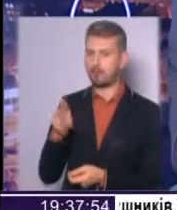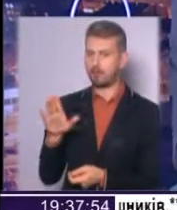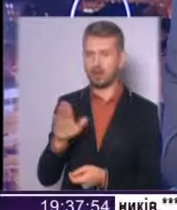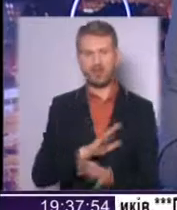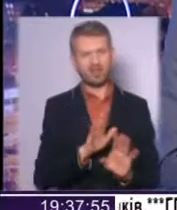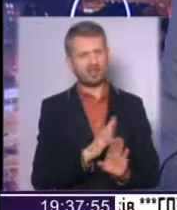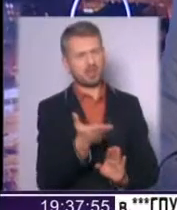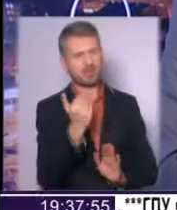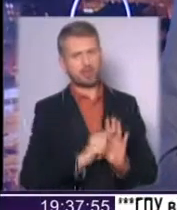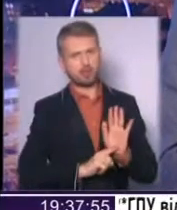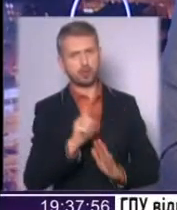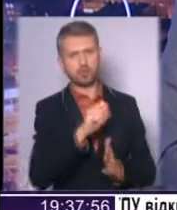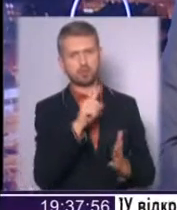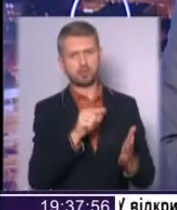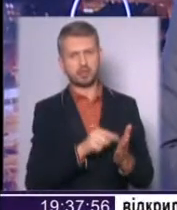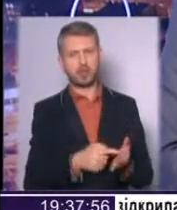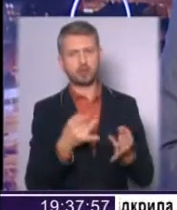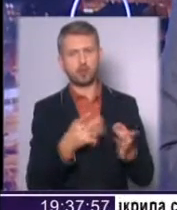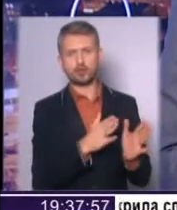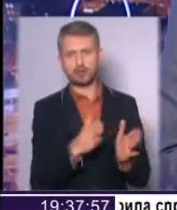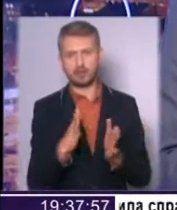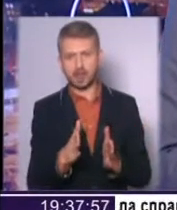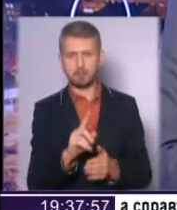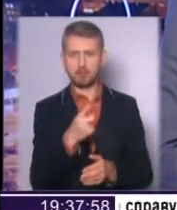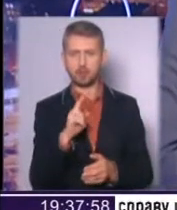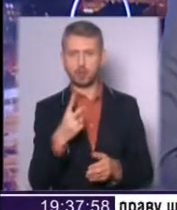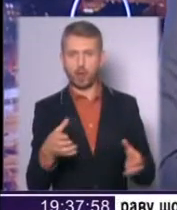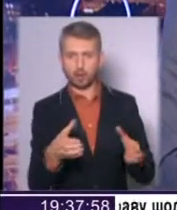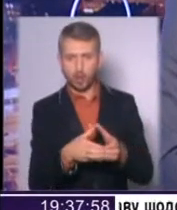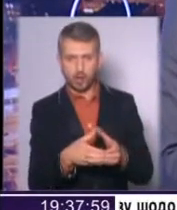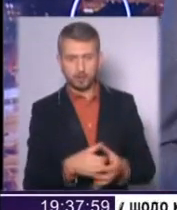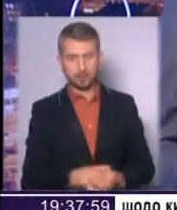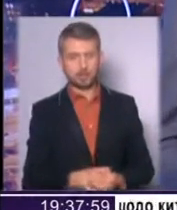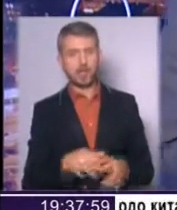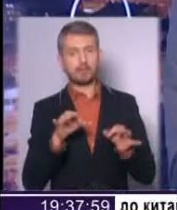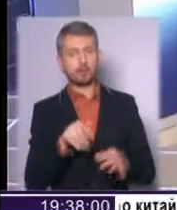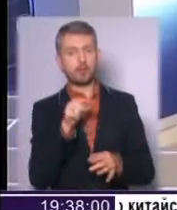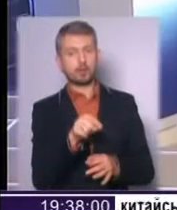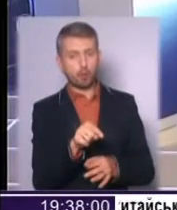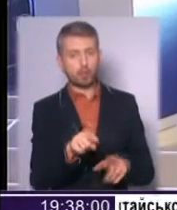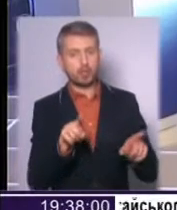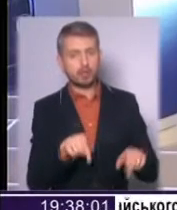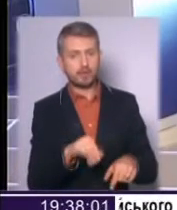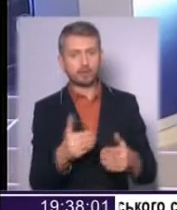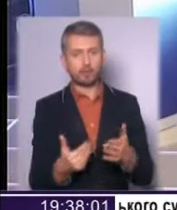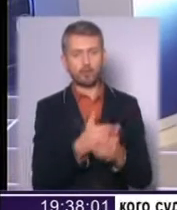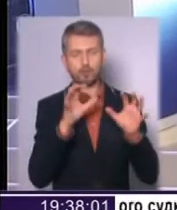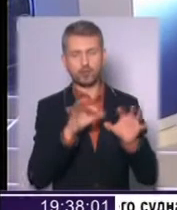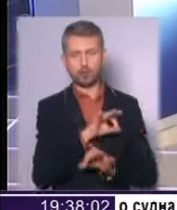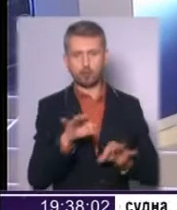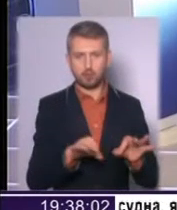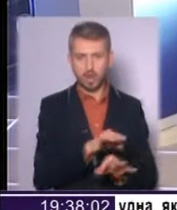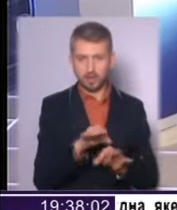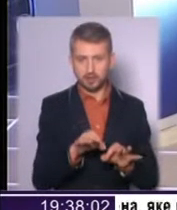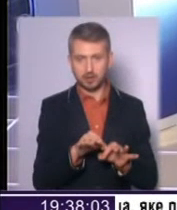бути двох даних, тут є одні дані, стільки звернулися, стільки отримало, все. Ну, гаразд, давайте, дякую вам